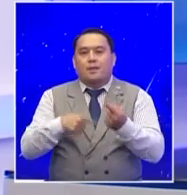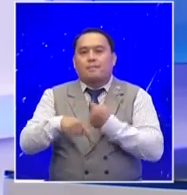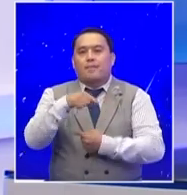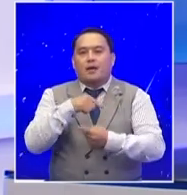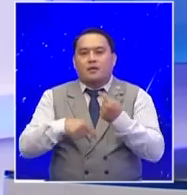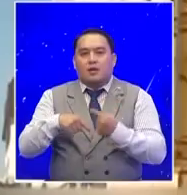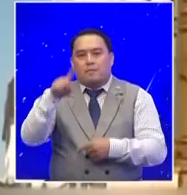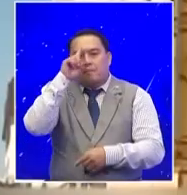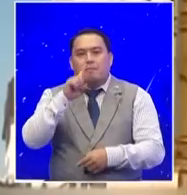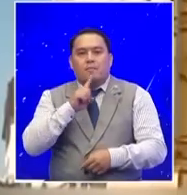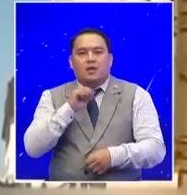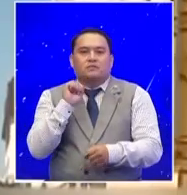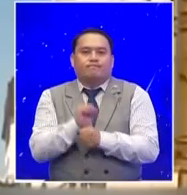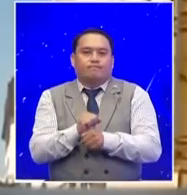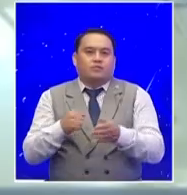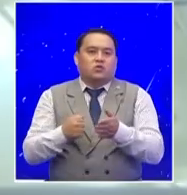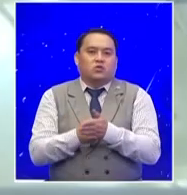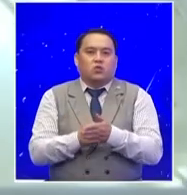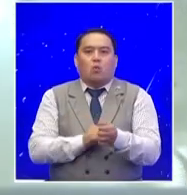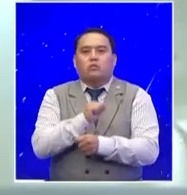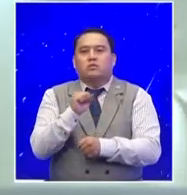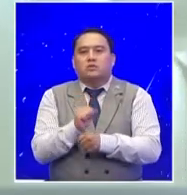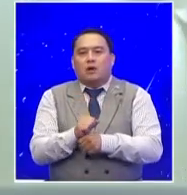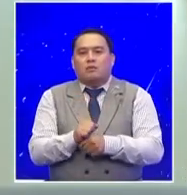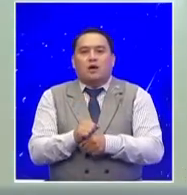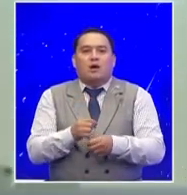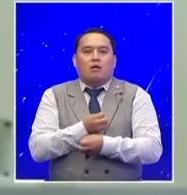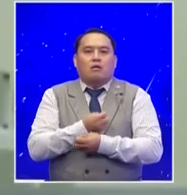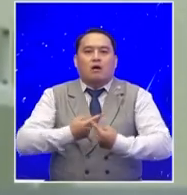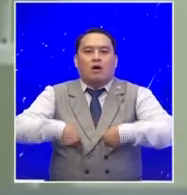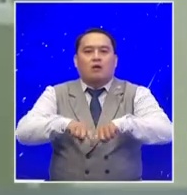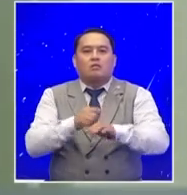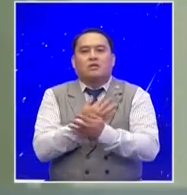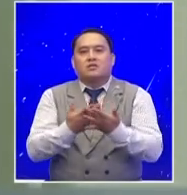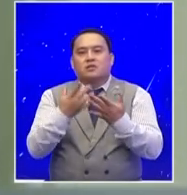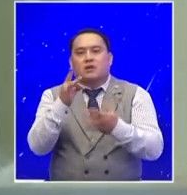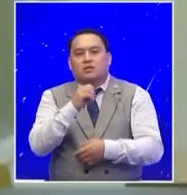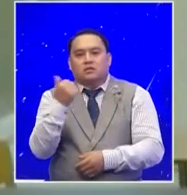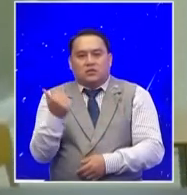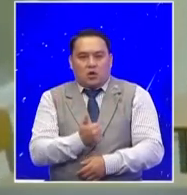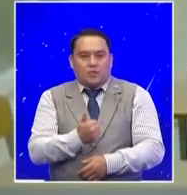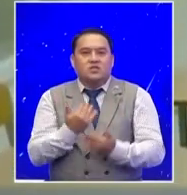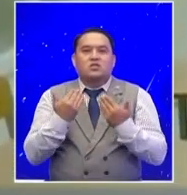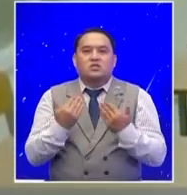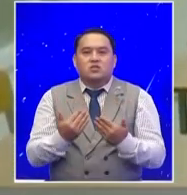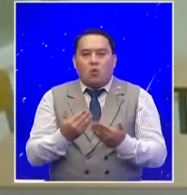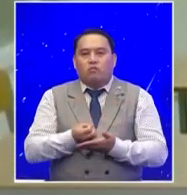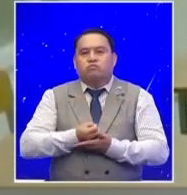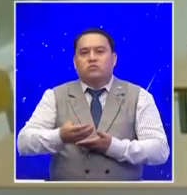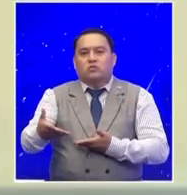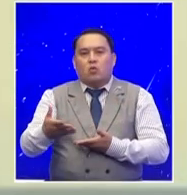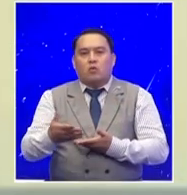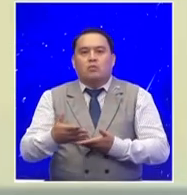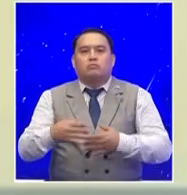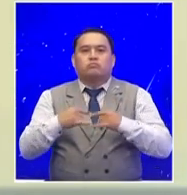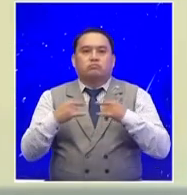толкают месяцы простоя. До карантина в точках общепита банкеты организовывали несколько раз в неделю. Сейчас вместо фуршетных столов стоят